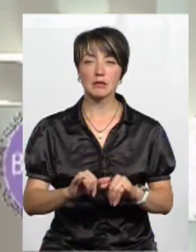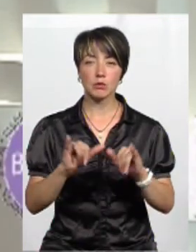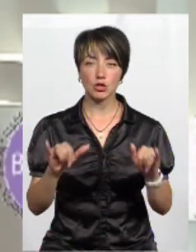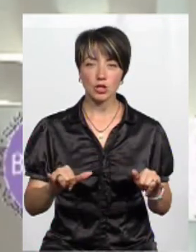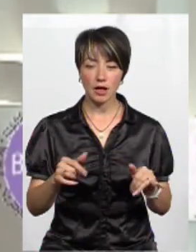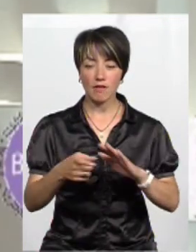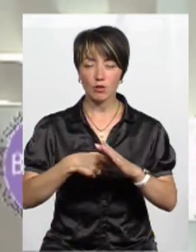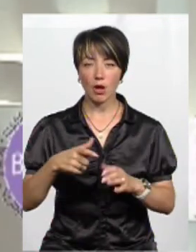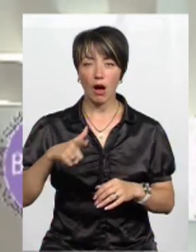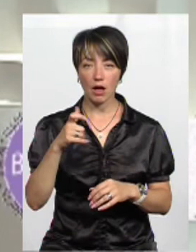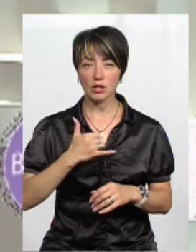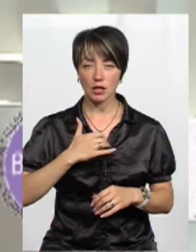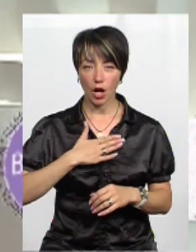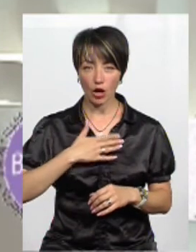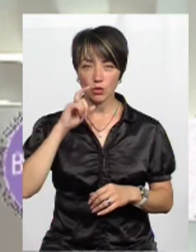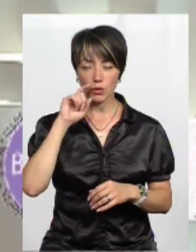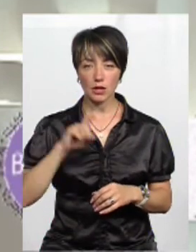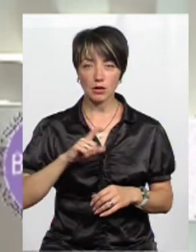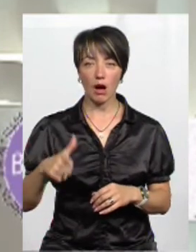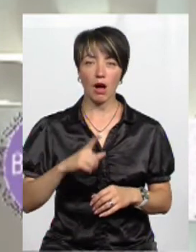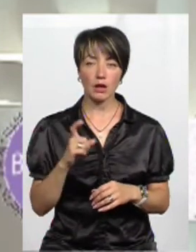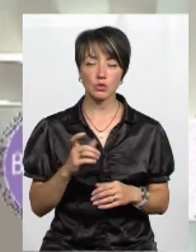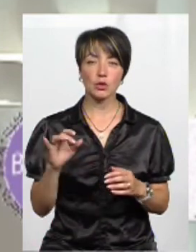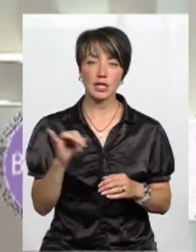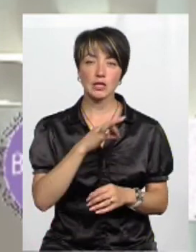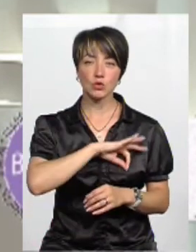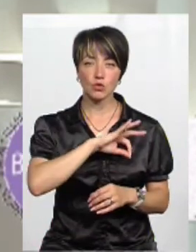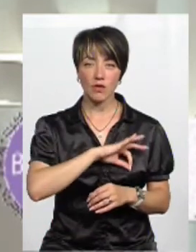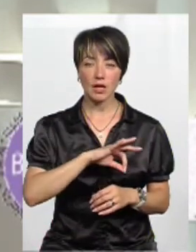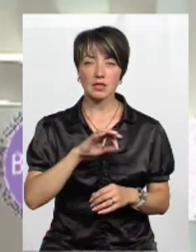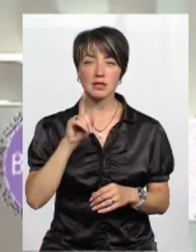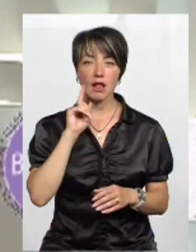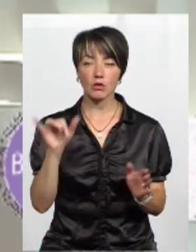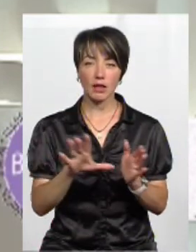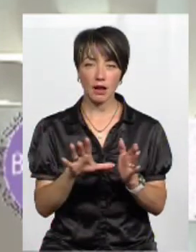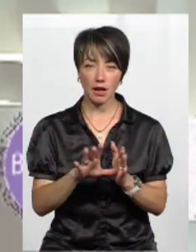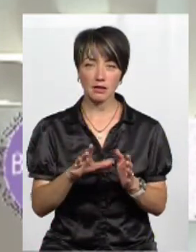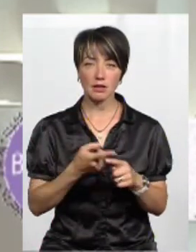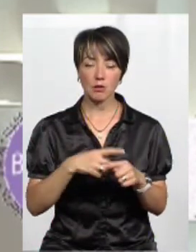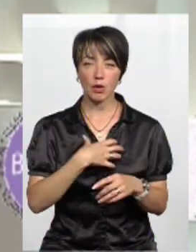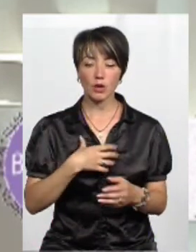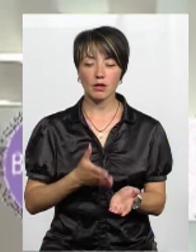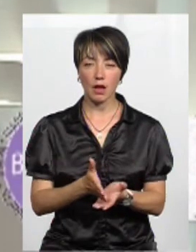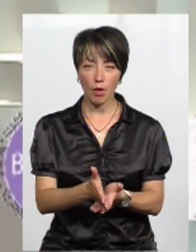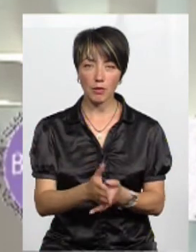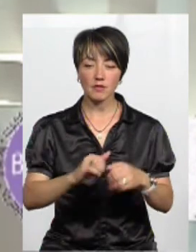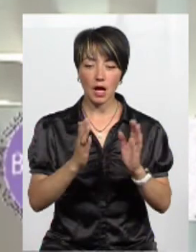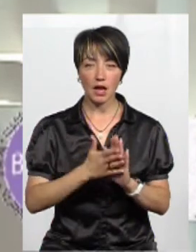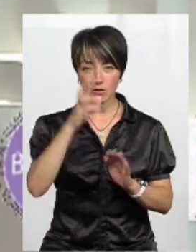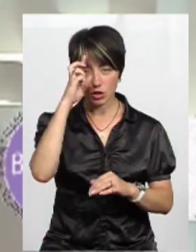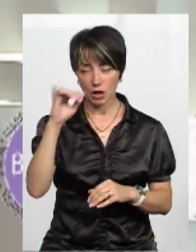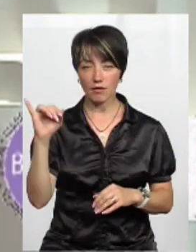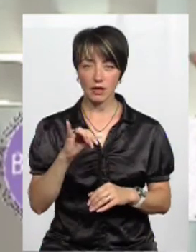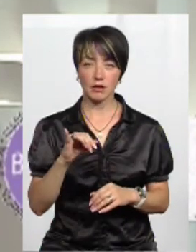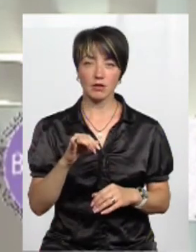збільшення видобутку газу, нашого газу, і застосування зеленої енергетики. Це є пріоритетними напрямками взагалі в